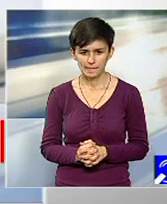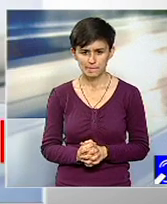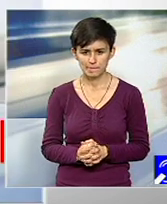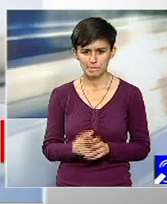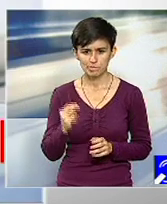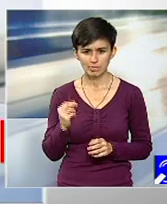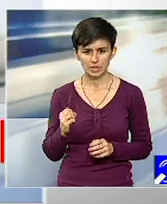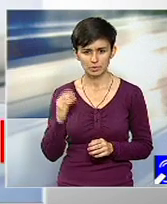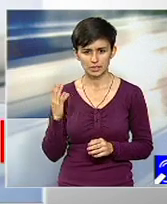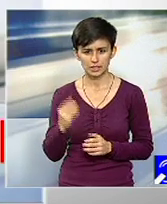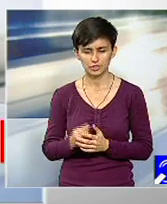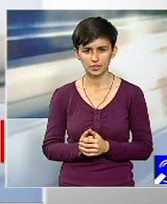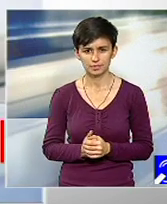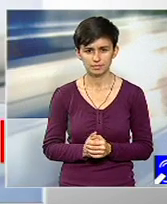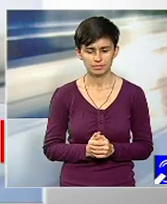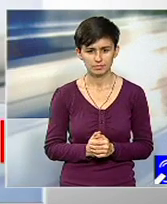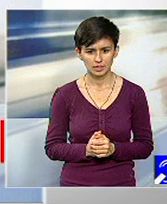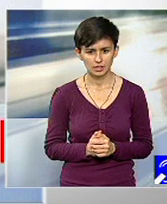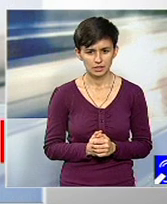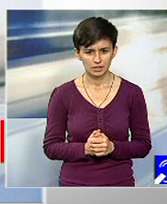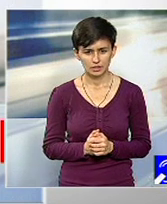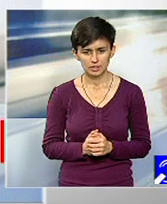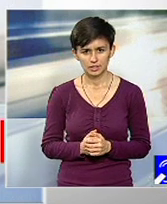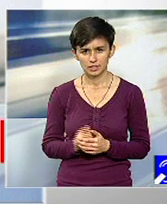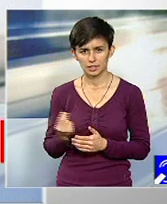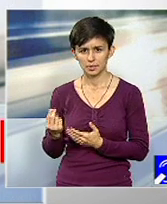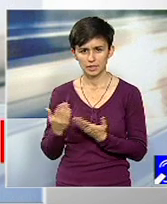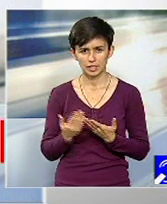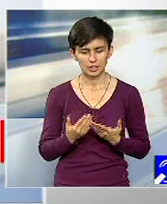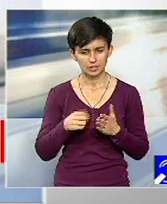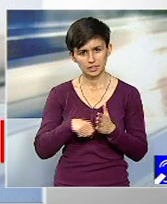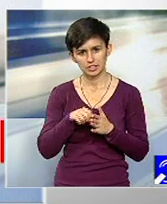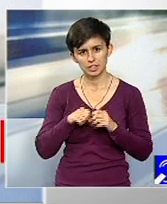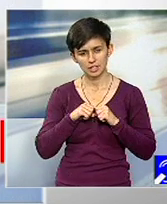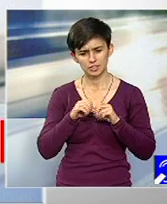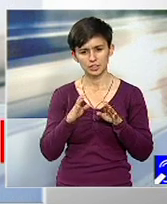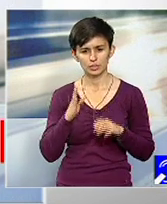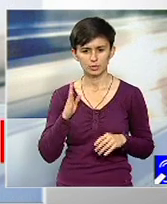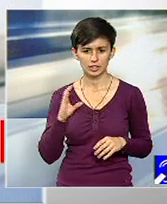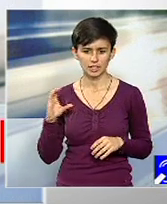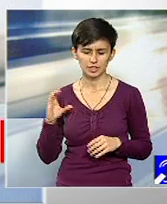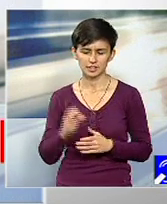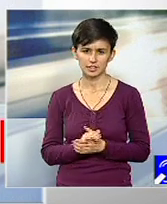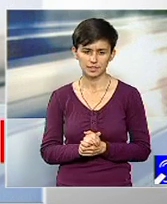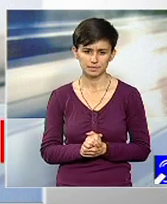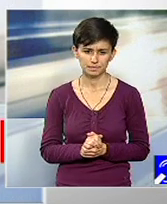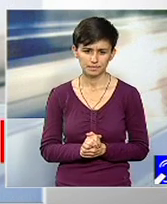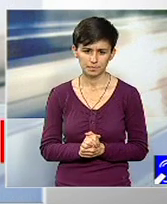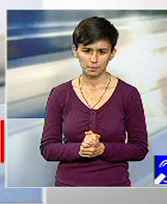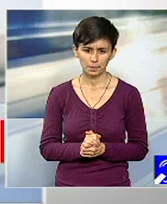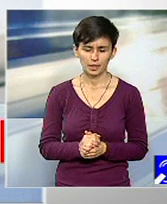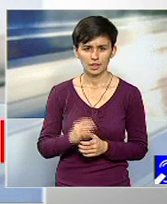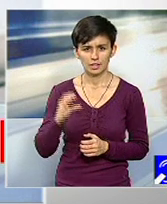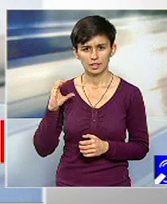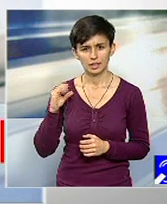Bună ziua, doamnelor și domnilor! Bun găsit la știri cu Bogdan Cristea. Carneșia